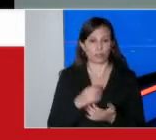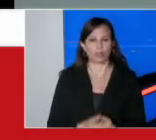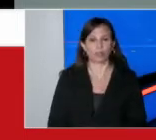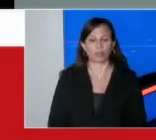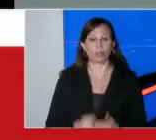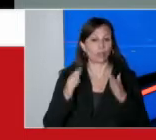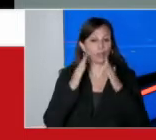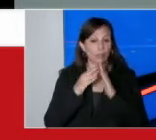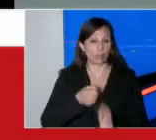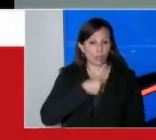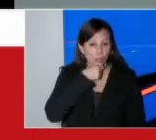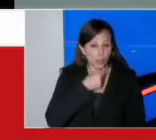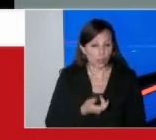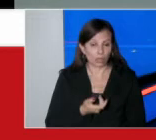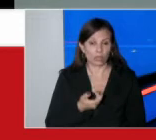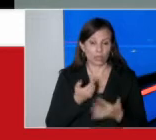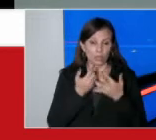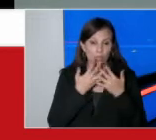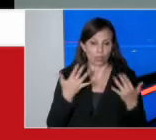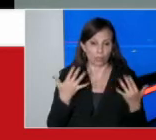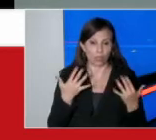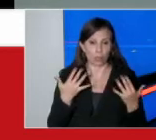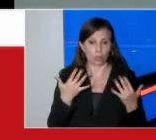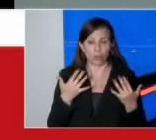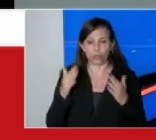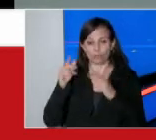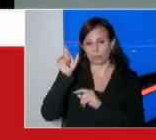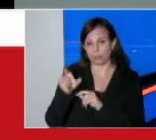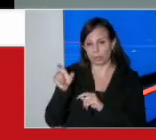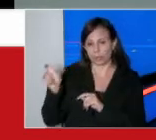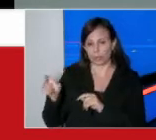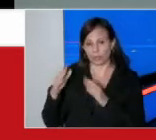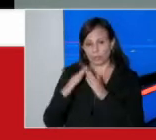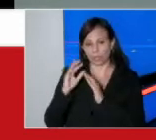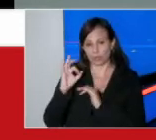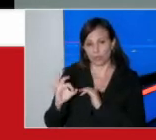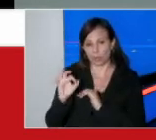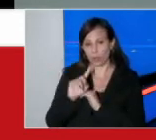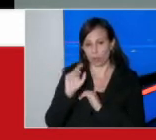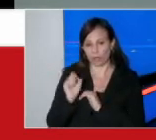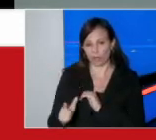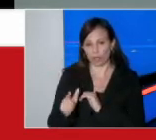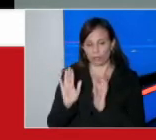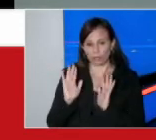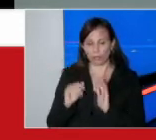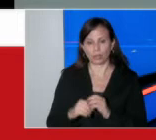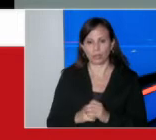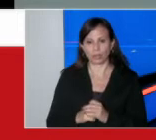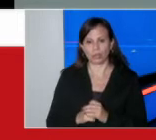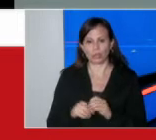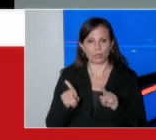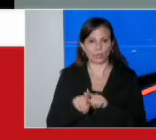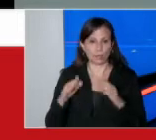בתי אבות, למה בתי אבות? ברור שמי שדייר בבית אבות, בבית הפרטי שלו, לא משלם, אף אחד לא מבקש ממנו אפילו. זה